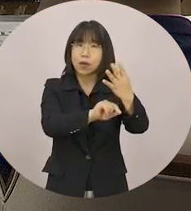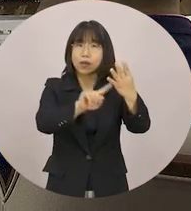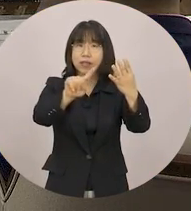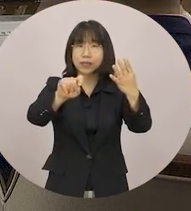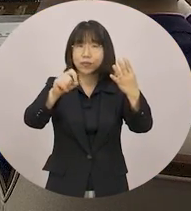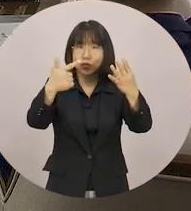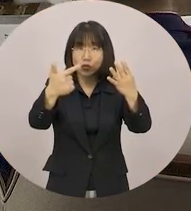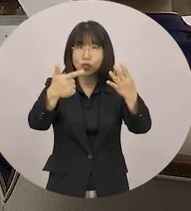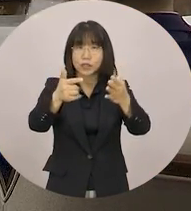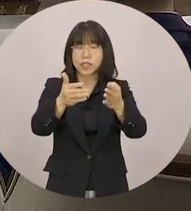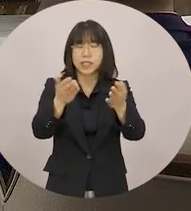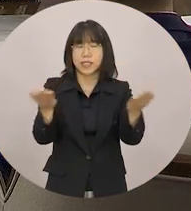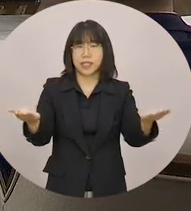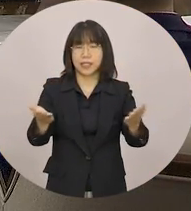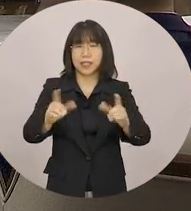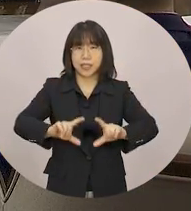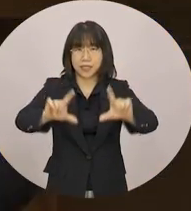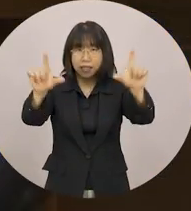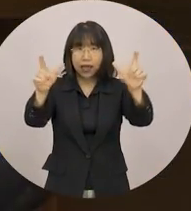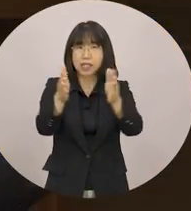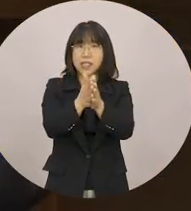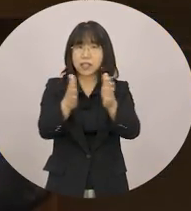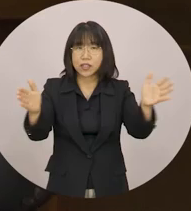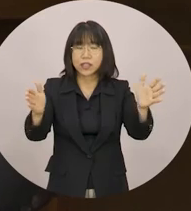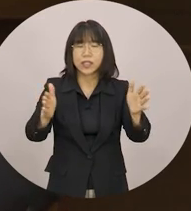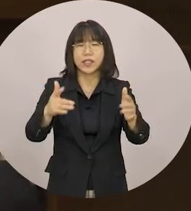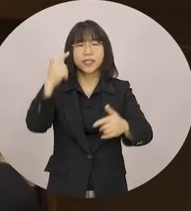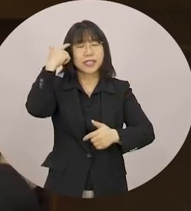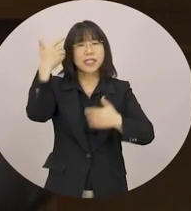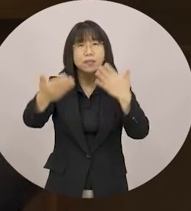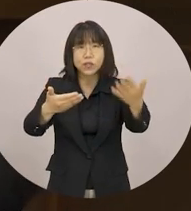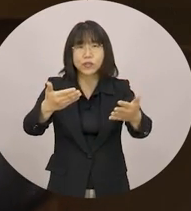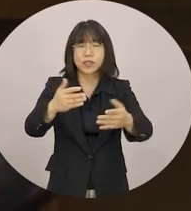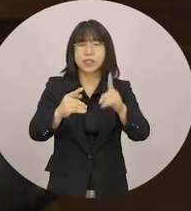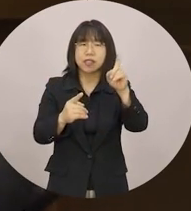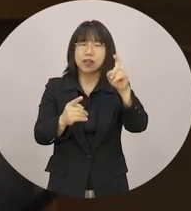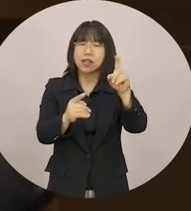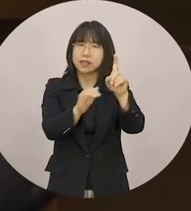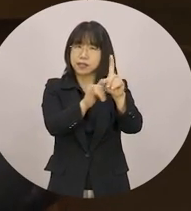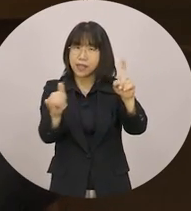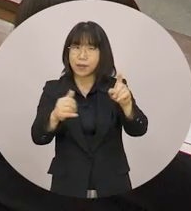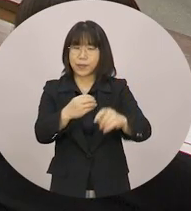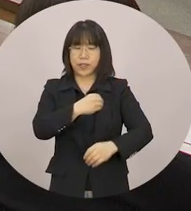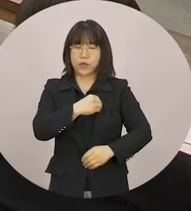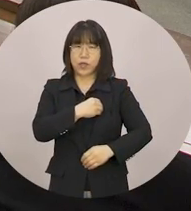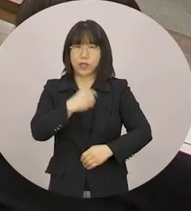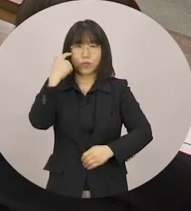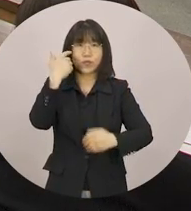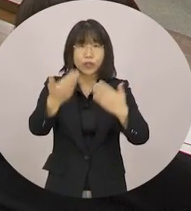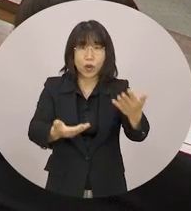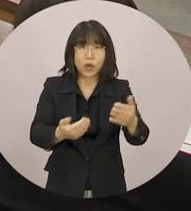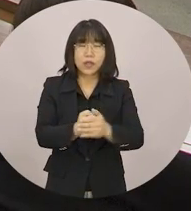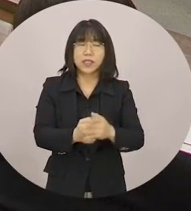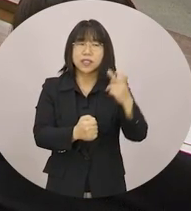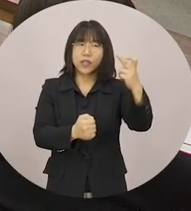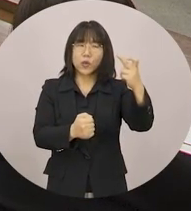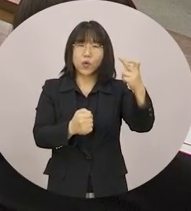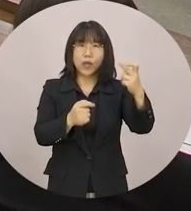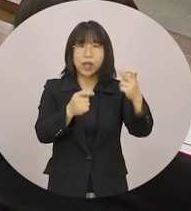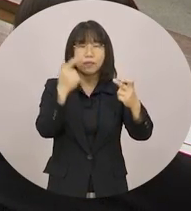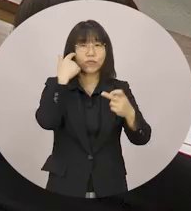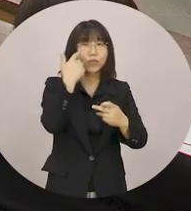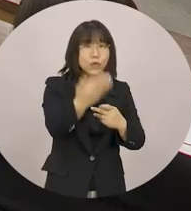16일 열린 제 2차 본회의 에서는 구정 질문에 시간을 갖고 모두 11명의 원이 구두 질문 15건